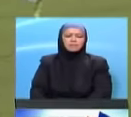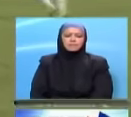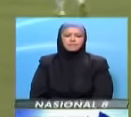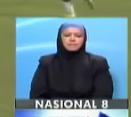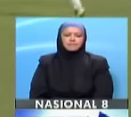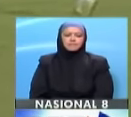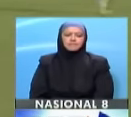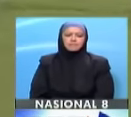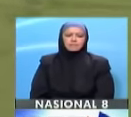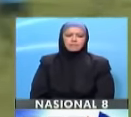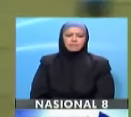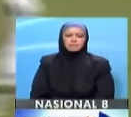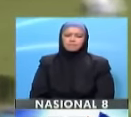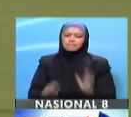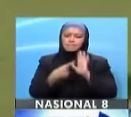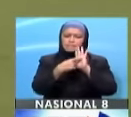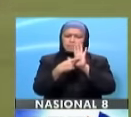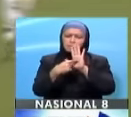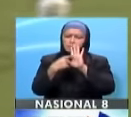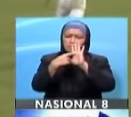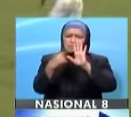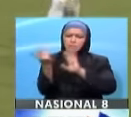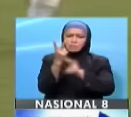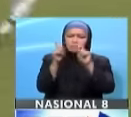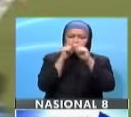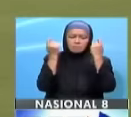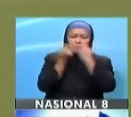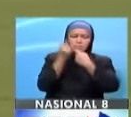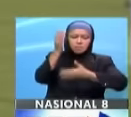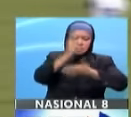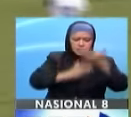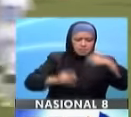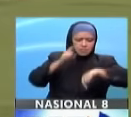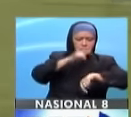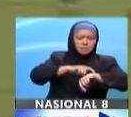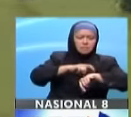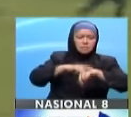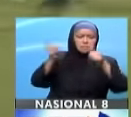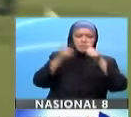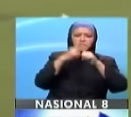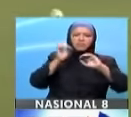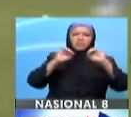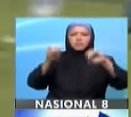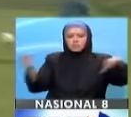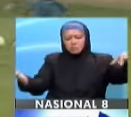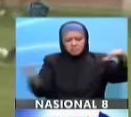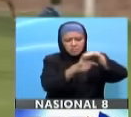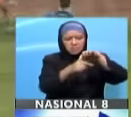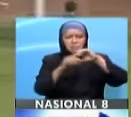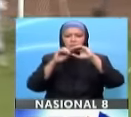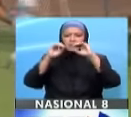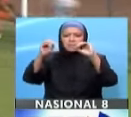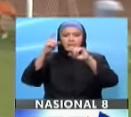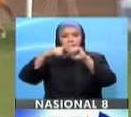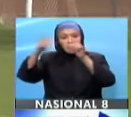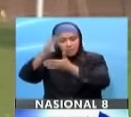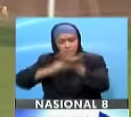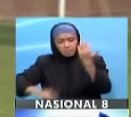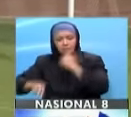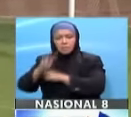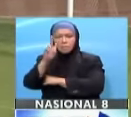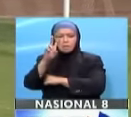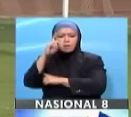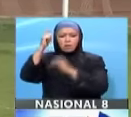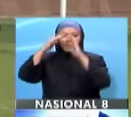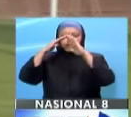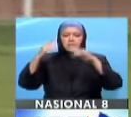Aksi seimbang dipamerkan kedua-dua pasukan di separuh masa pertama, namun tiada sebarang jaringan dihasilkan. Di babak kedua, tuan rumah